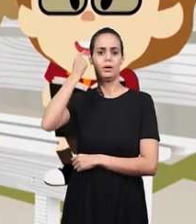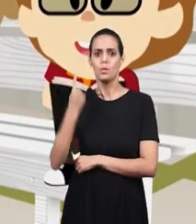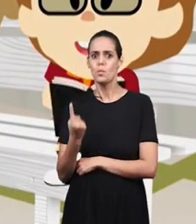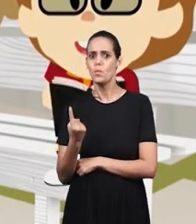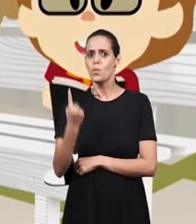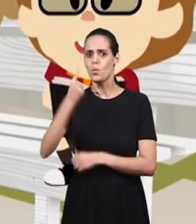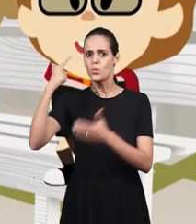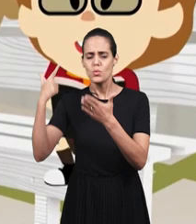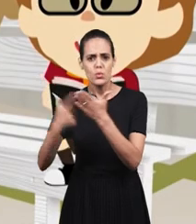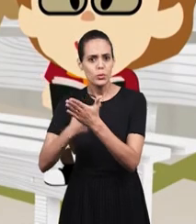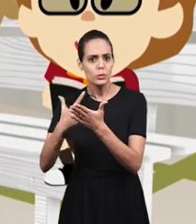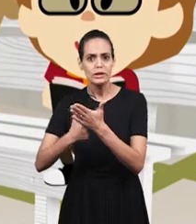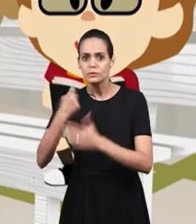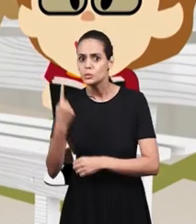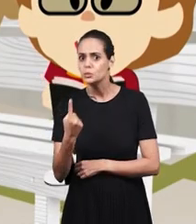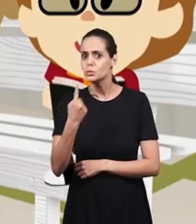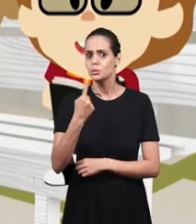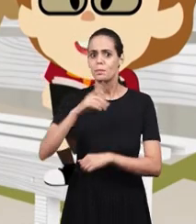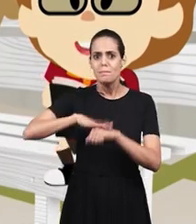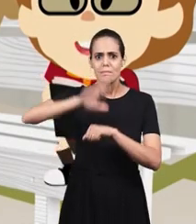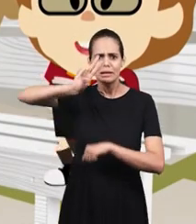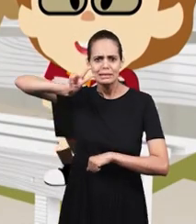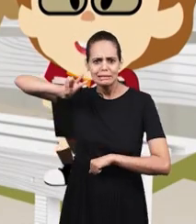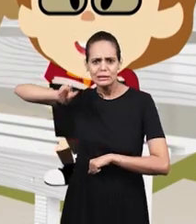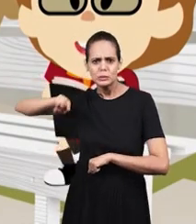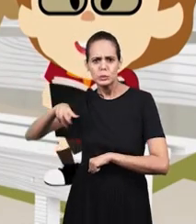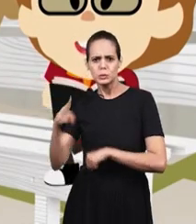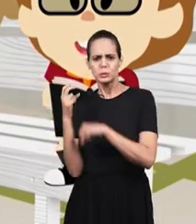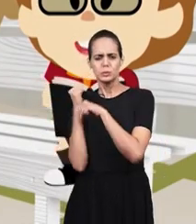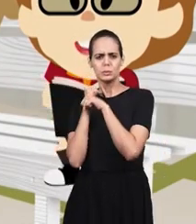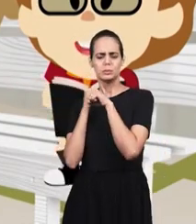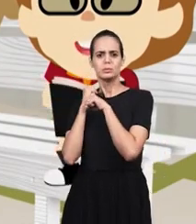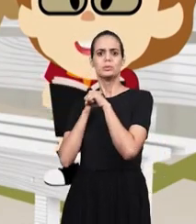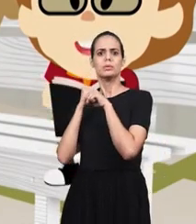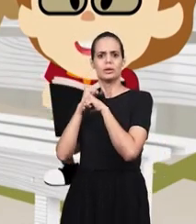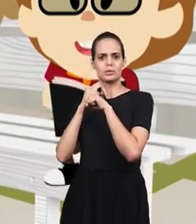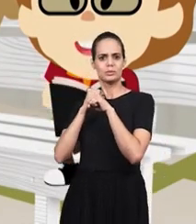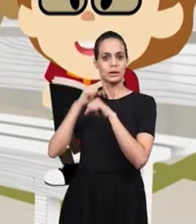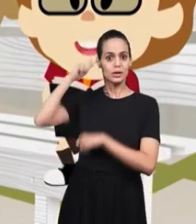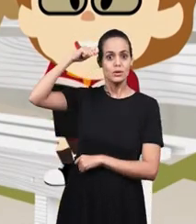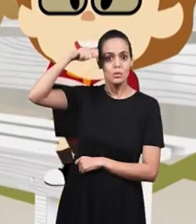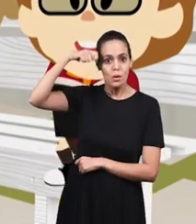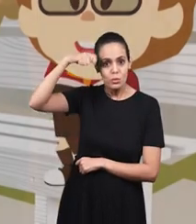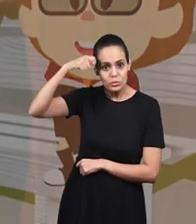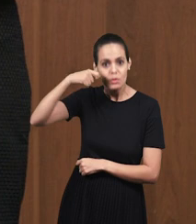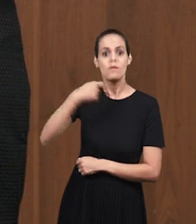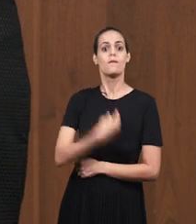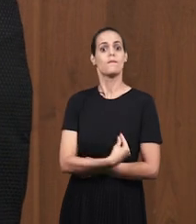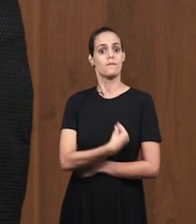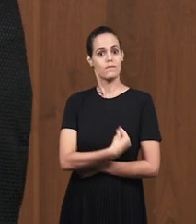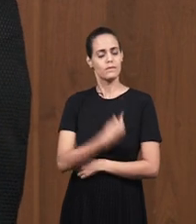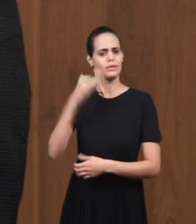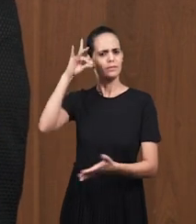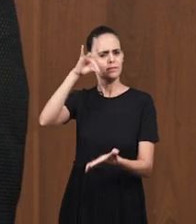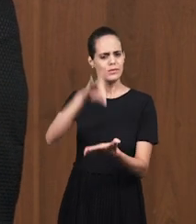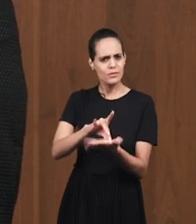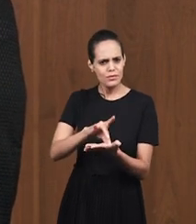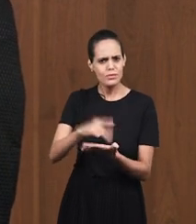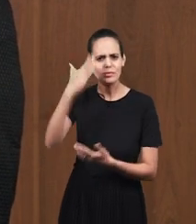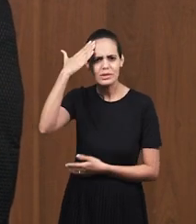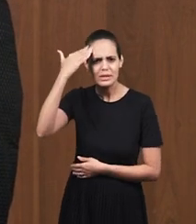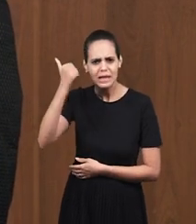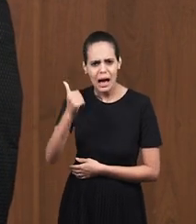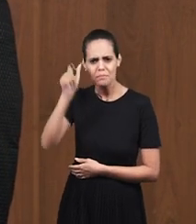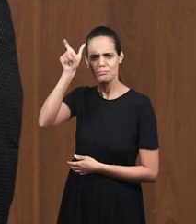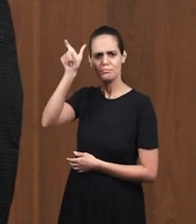millénaire. Et c'est le seul livre millénaire écrit à plus de 2000 ans où son auteur est vivant. Et vous